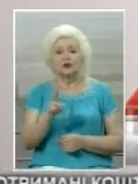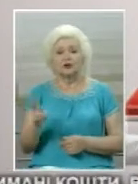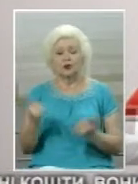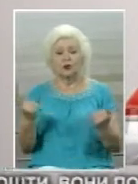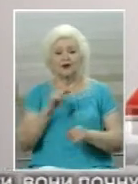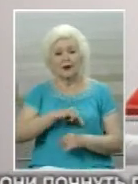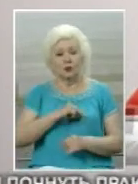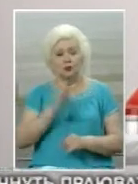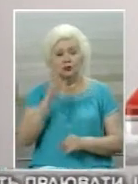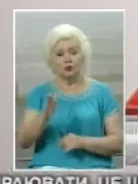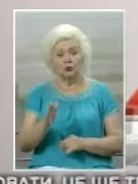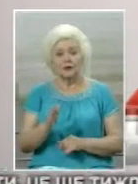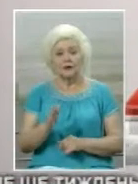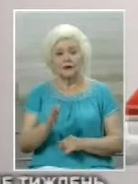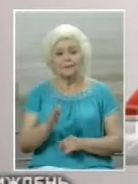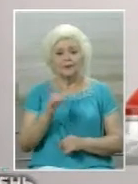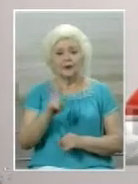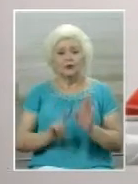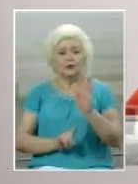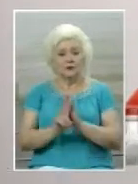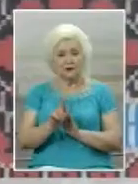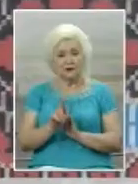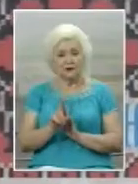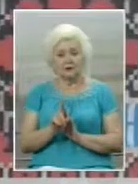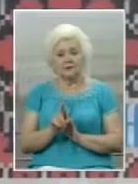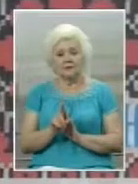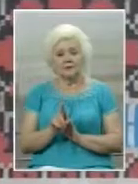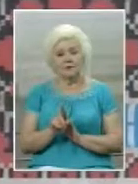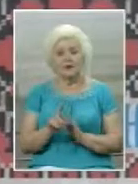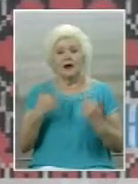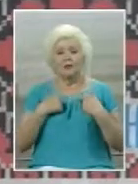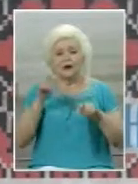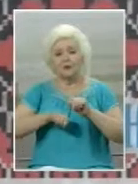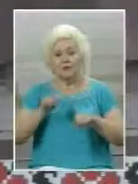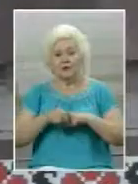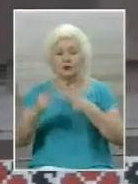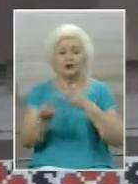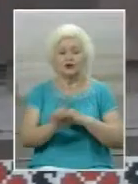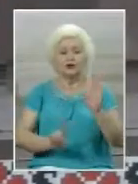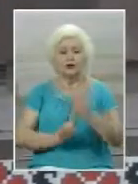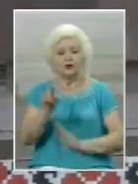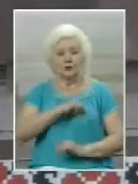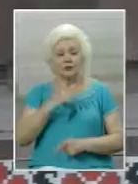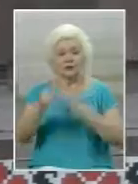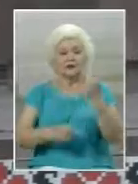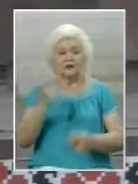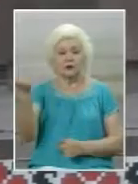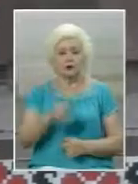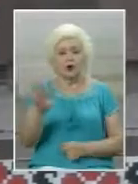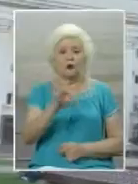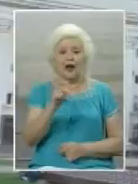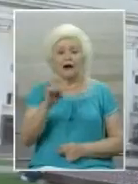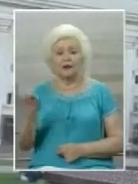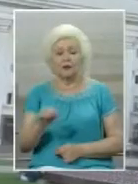роботи. Але це явно ще неділя. Ми перевіримо, чи розпочнуться роботи наступного тижня. Оксана